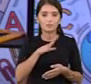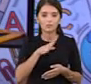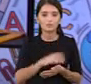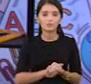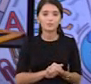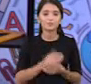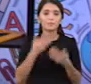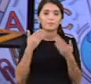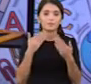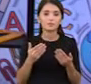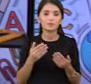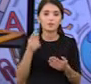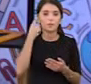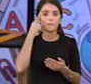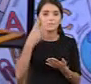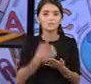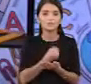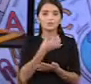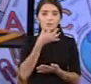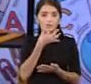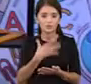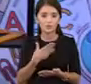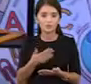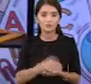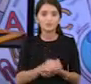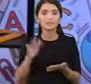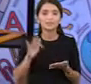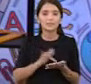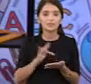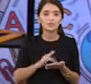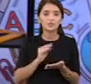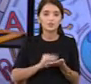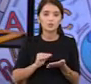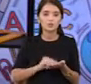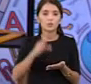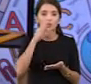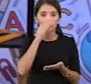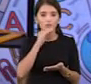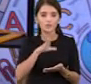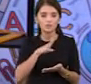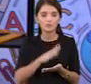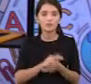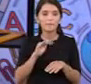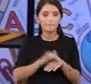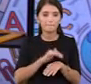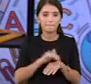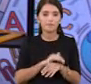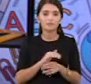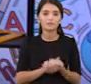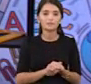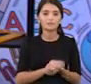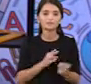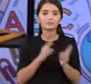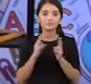borgan ekan. Sizlarga bosh qotirma yoqdimi? Siz uni daftaringizga yozib olishga ulgurayapsizmi?